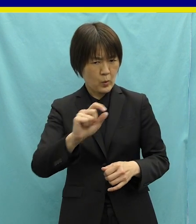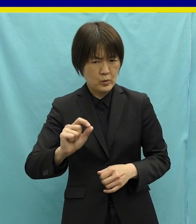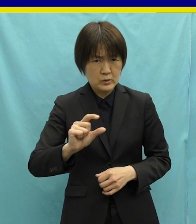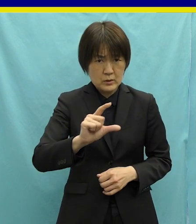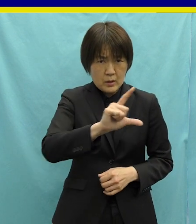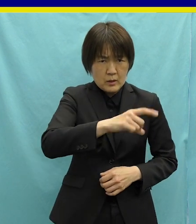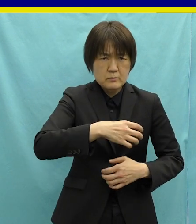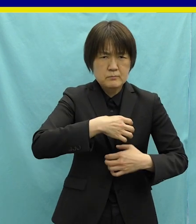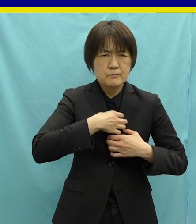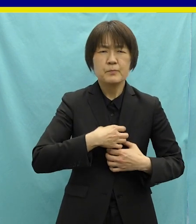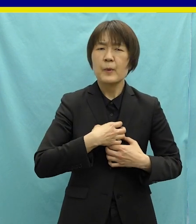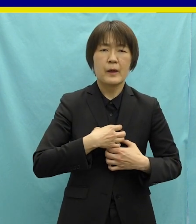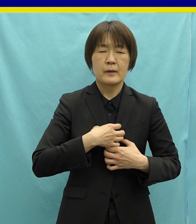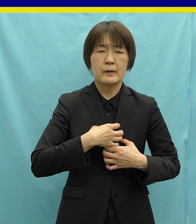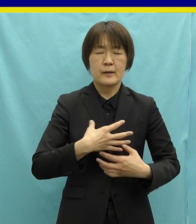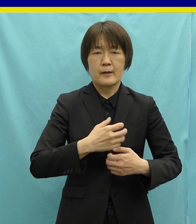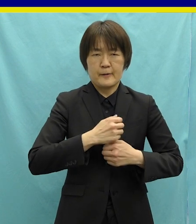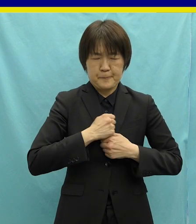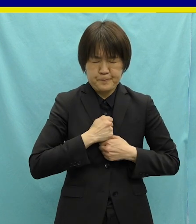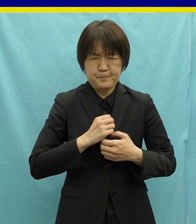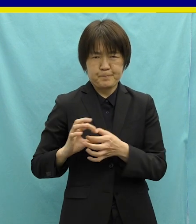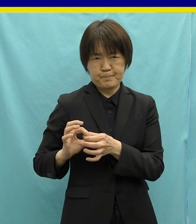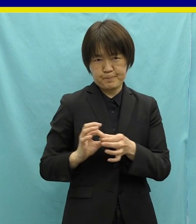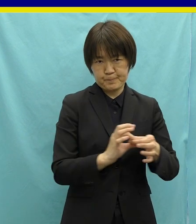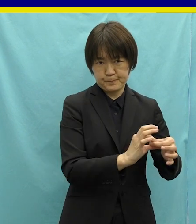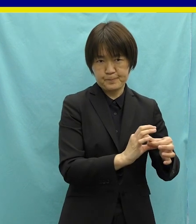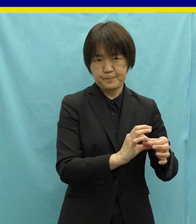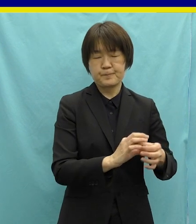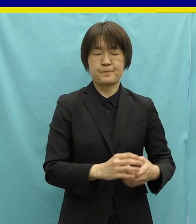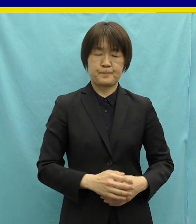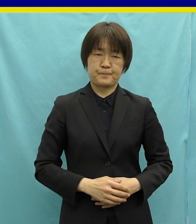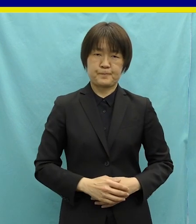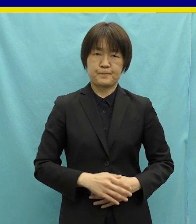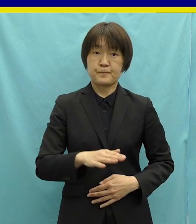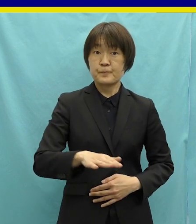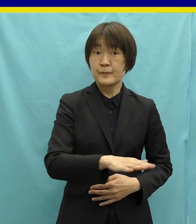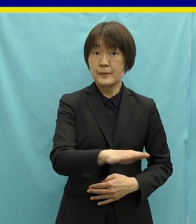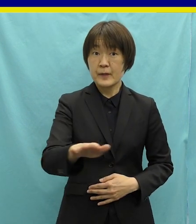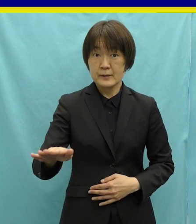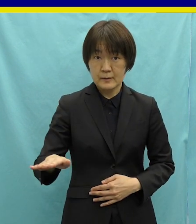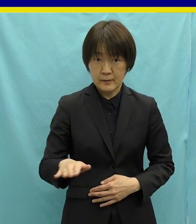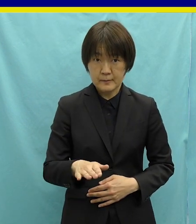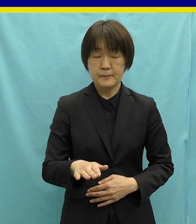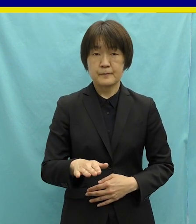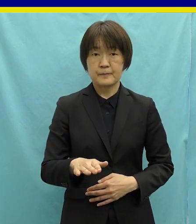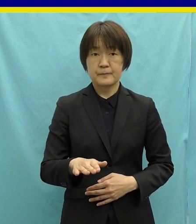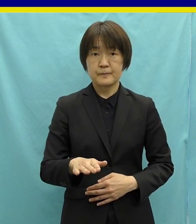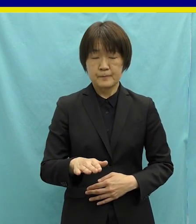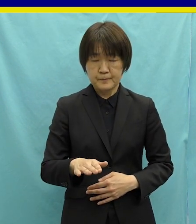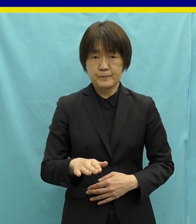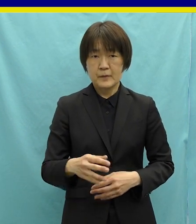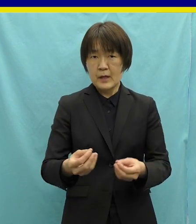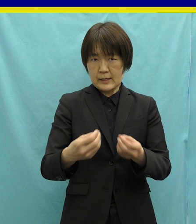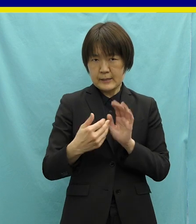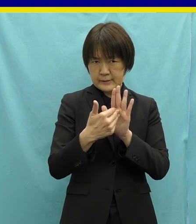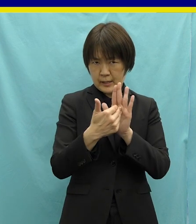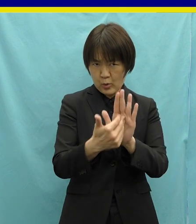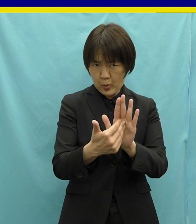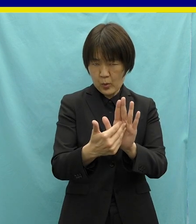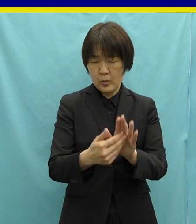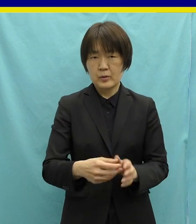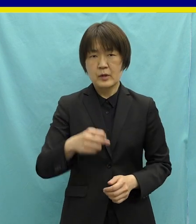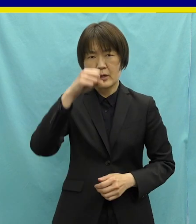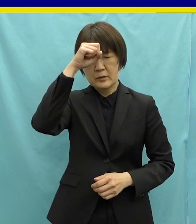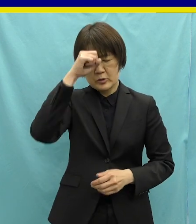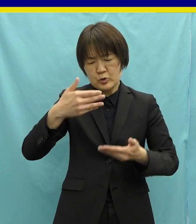念され、警戒を緩めることはできません。市民の皆様におかれましては、感染予防と